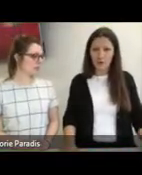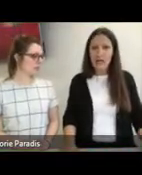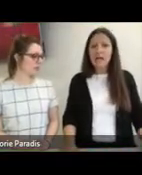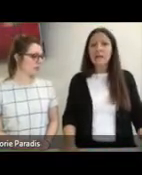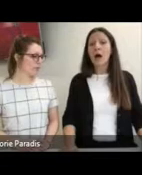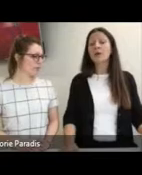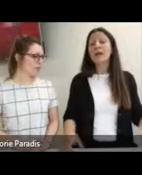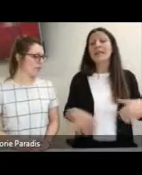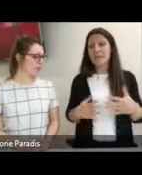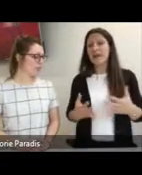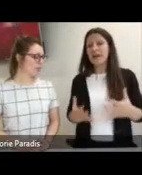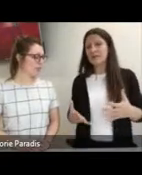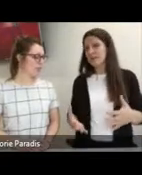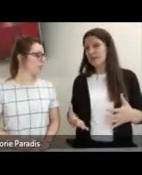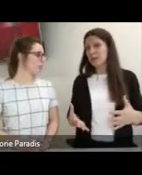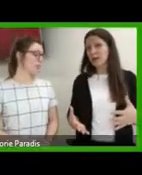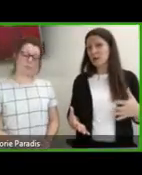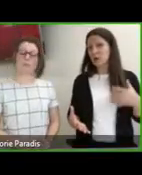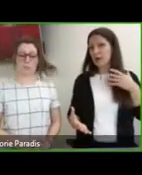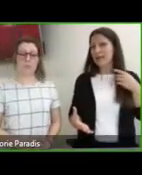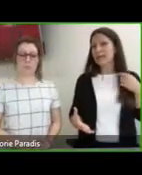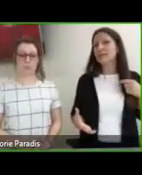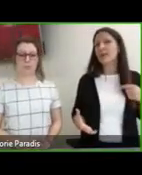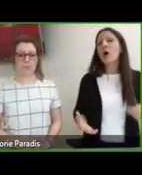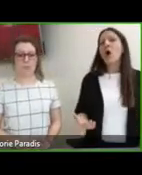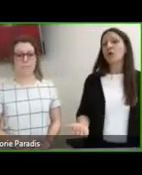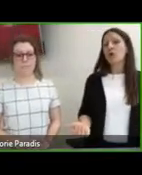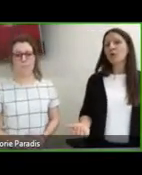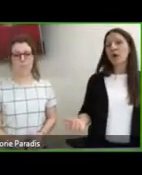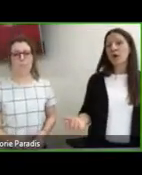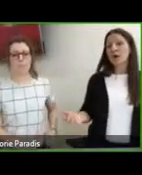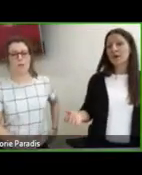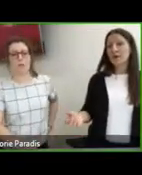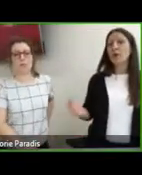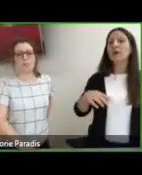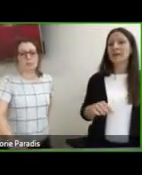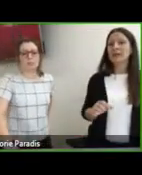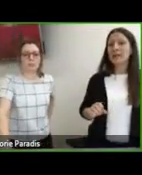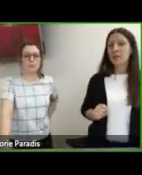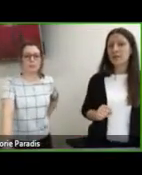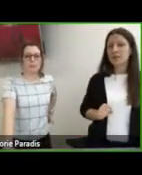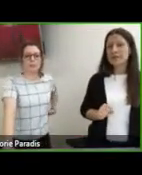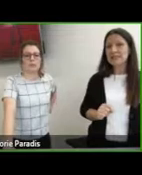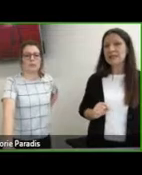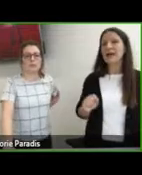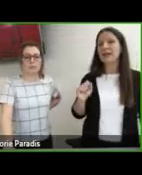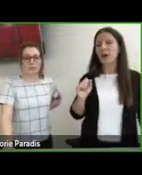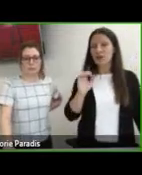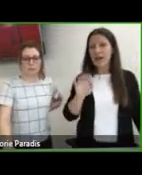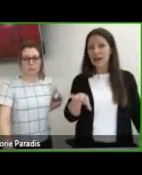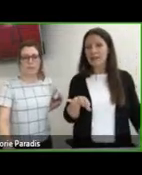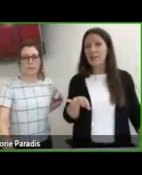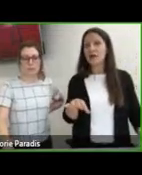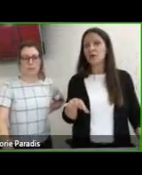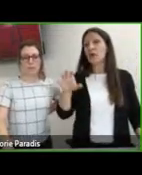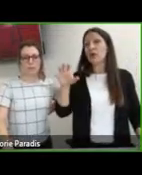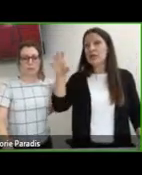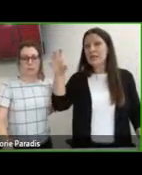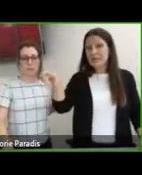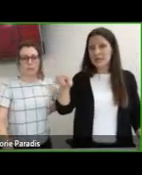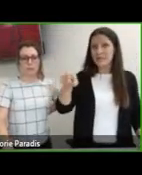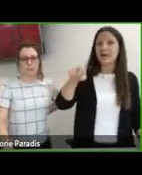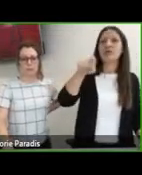aujourd'hui. Donc, effectuer une recherche sur l'organisme. Une autre technique qui peut être utilisée, c'est de faire des recherches avec images, donc